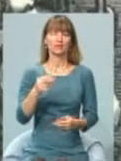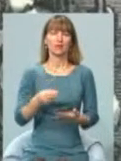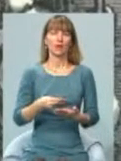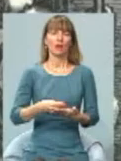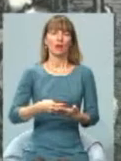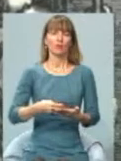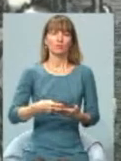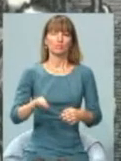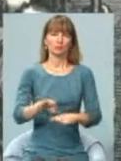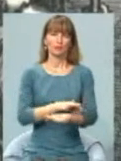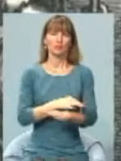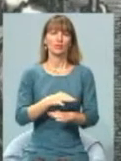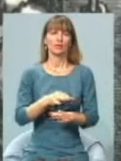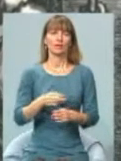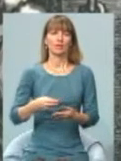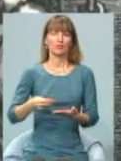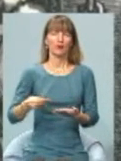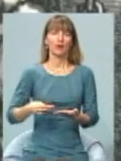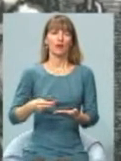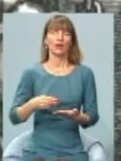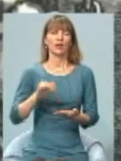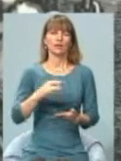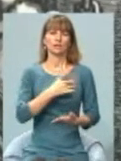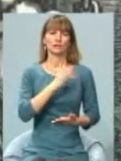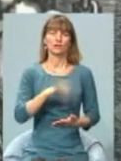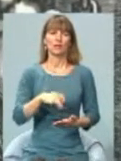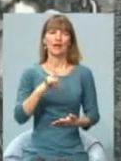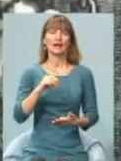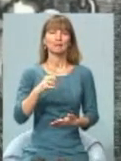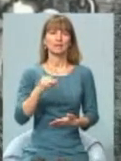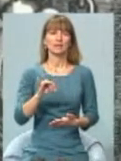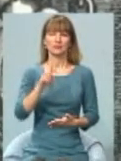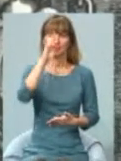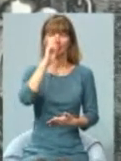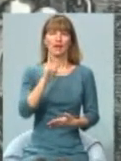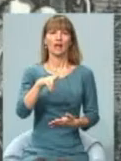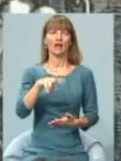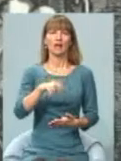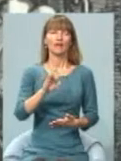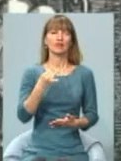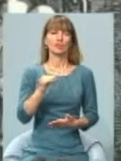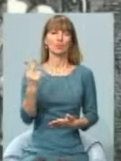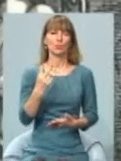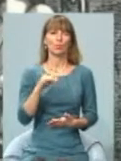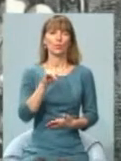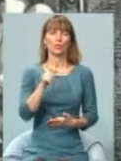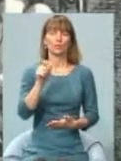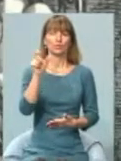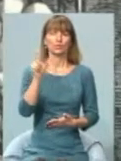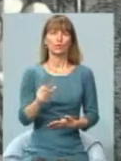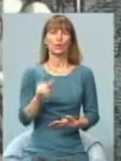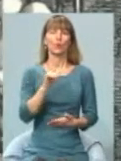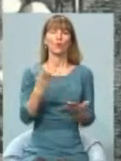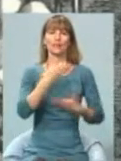У ті далекі й темні часи владний і жорстокий римський імператор Клавдій II вирішив, що чоловік, у якого немає дружини і